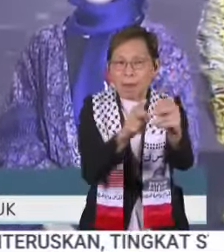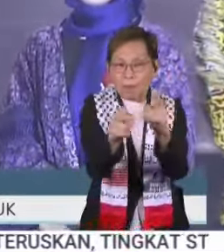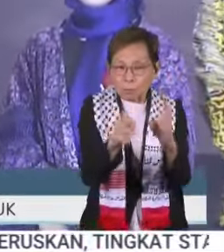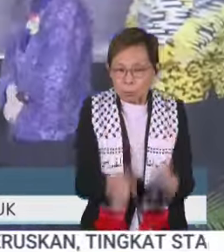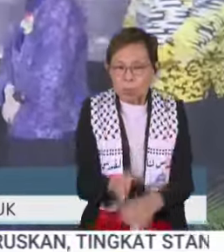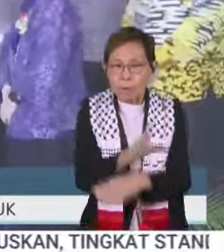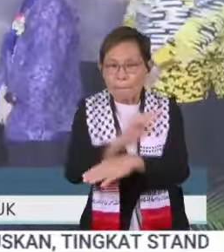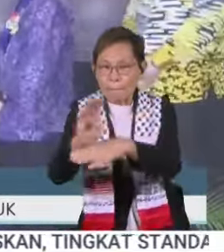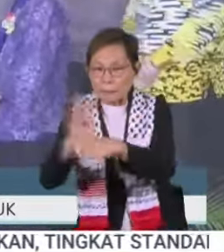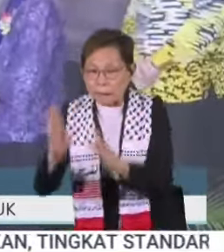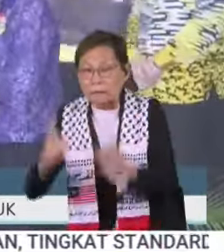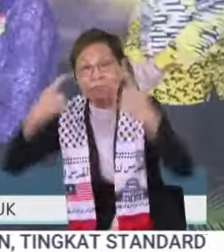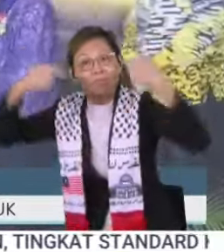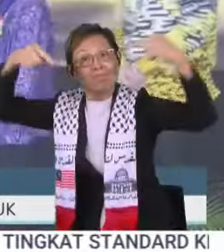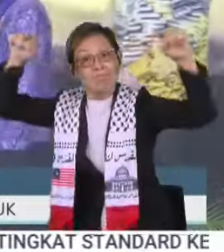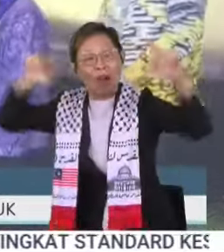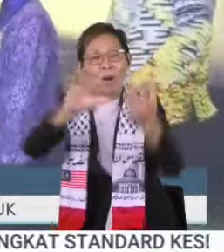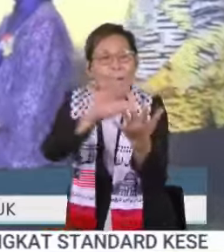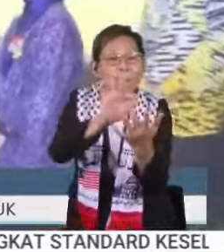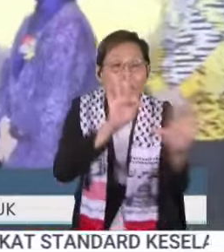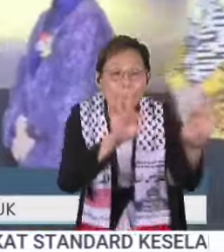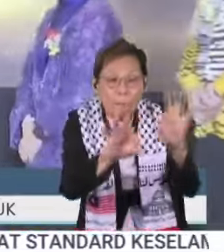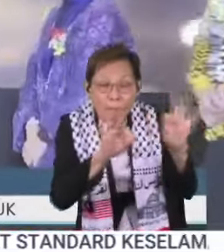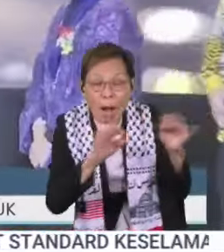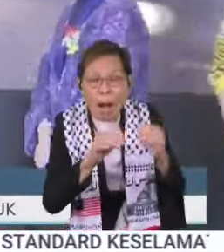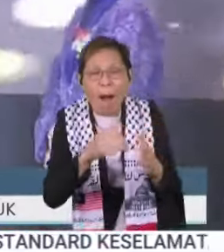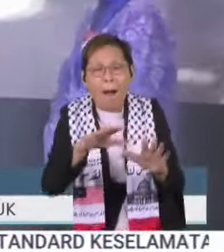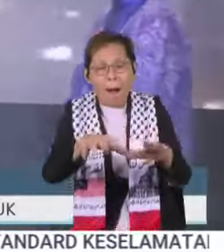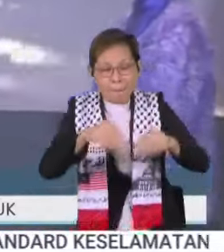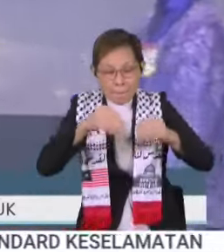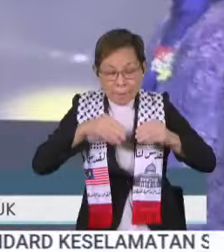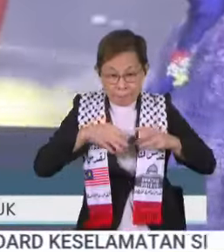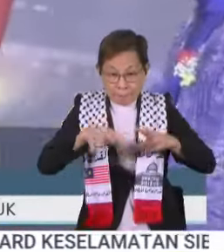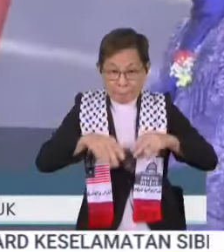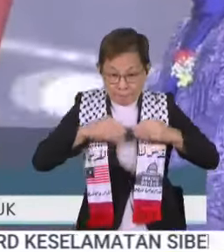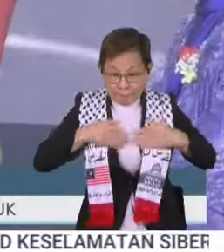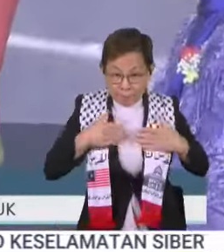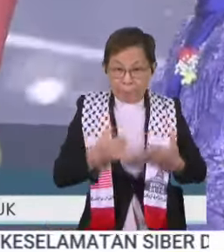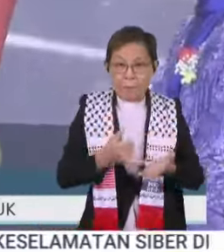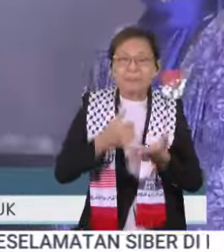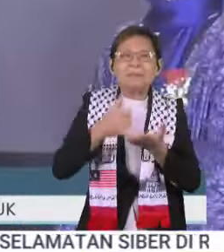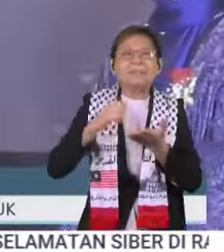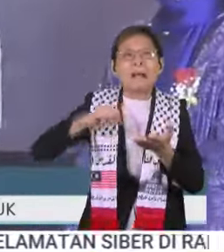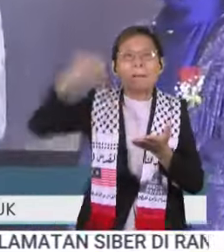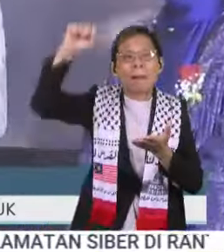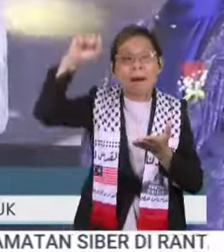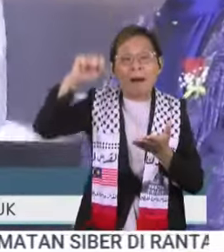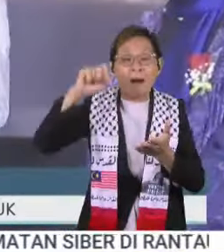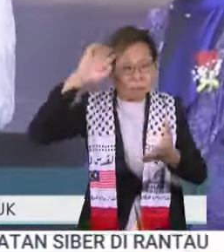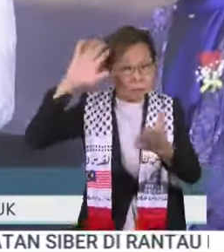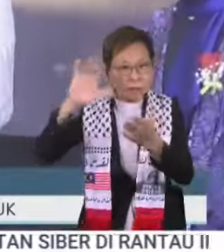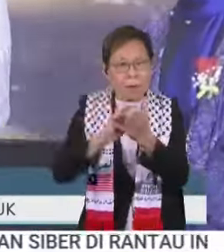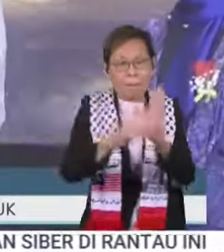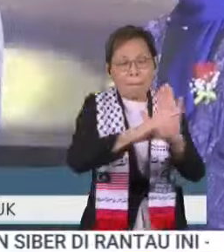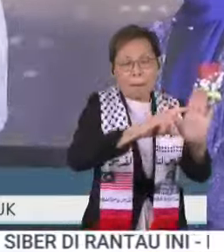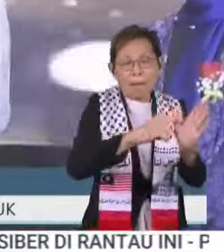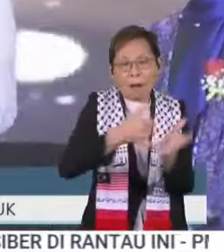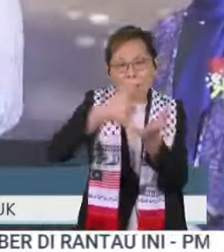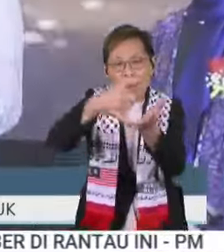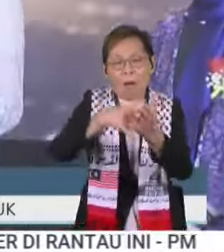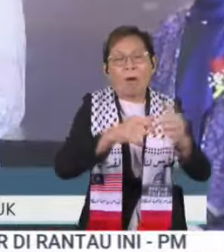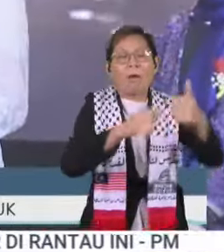pengusaha dan peniaga Cemerlang dipilih sebagai penerima Anugerah Sabah trusted brand Award tahun ini antaranya grill